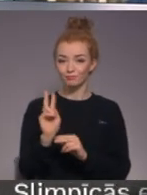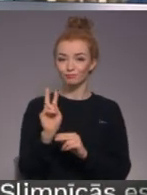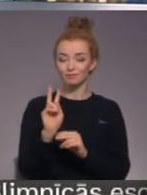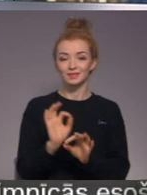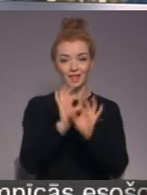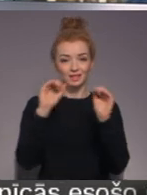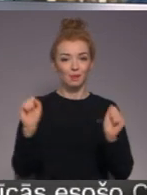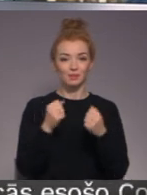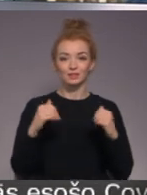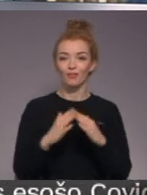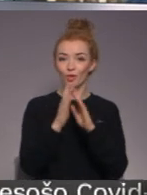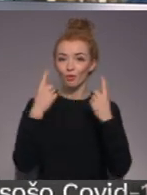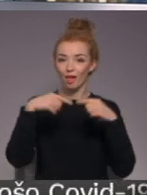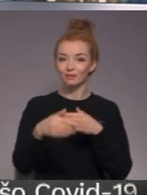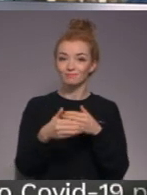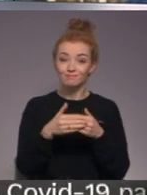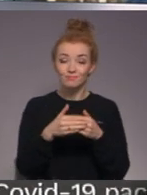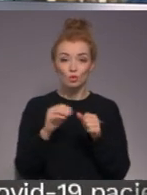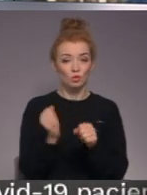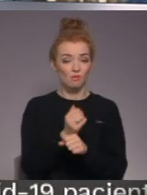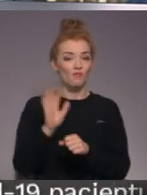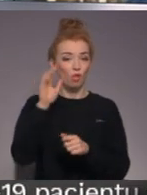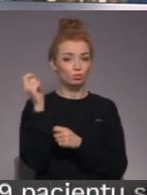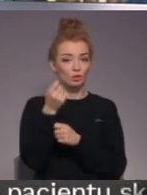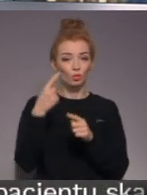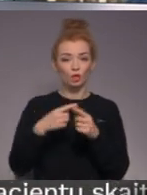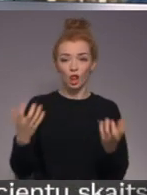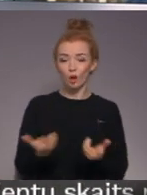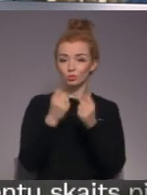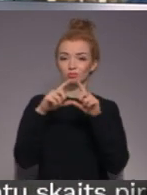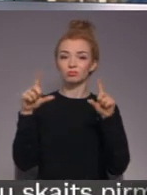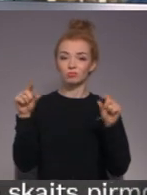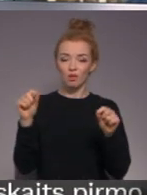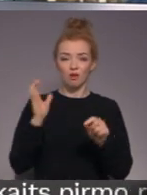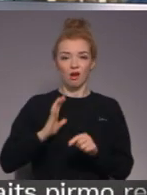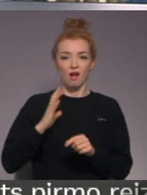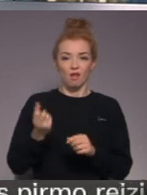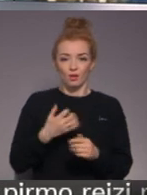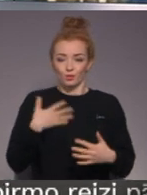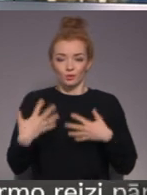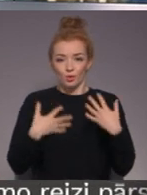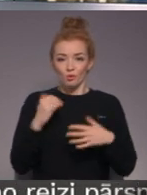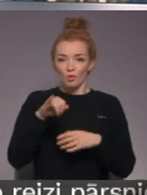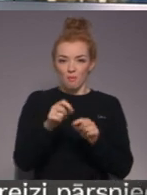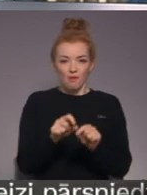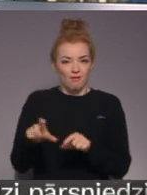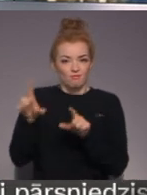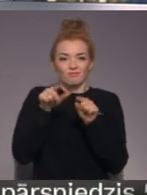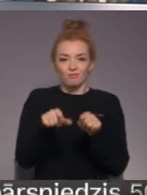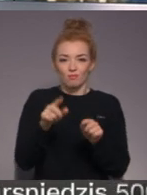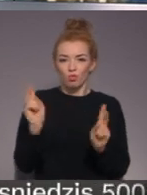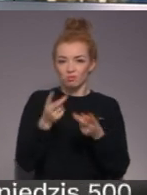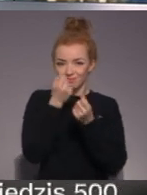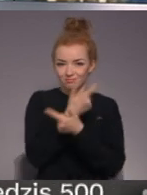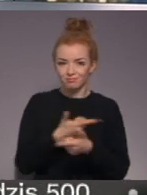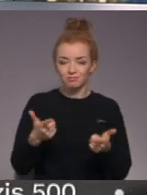sācies Ziemassvētku gaidīšanas laiks, tomēr Valsts ugunsdzēsības un glābšanas dienas to gaida ar bažām, jo paaugstinās to uguns nelaimu